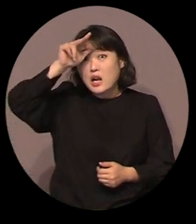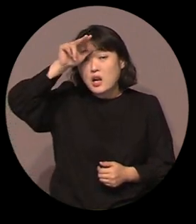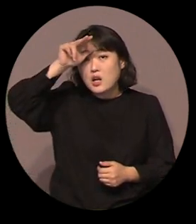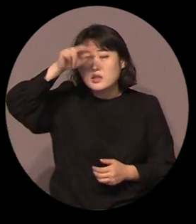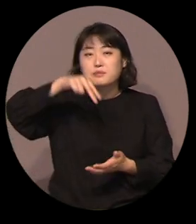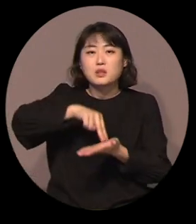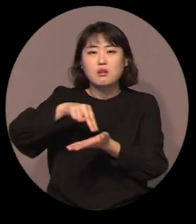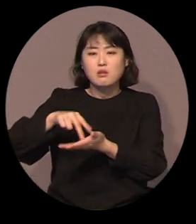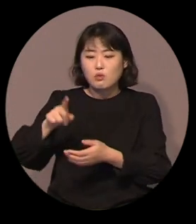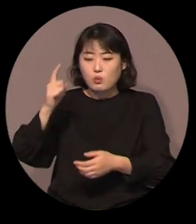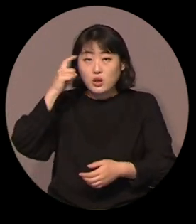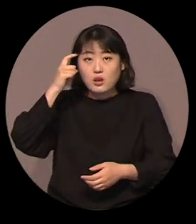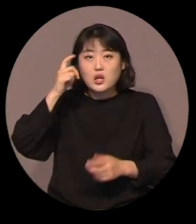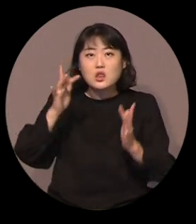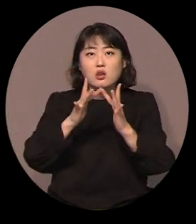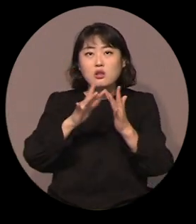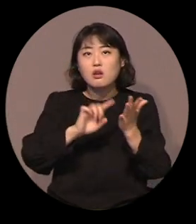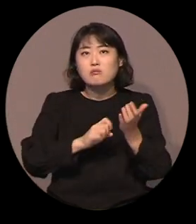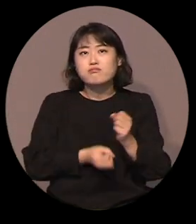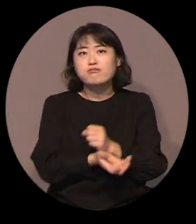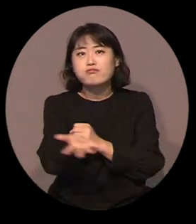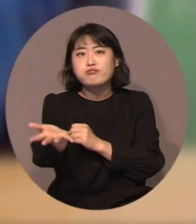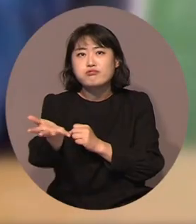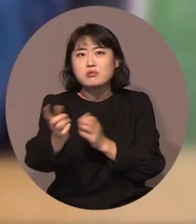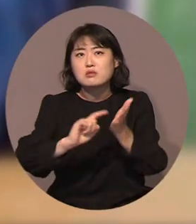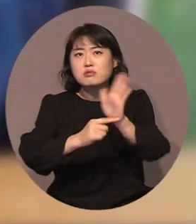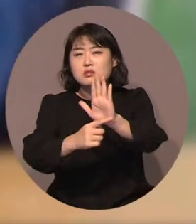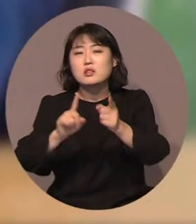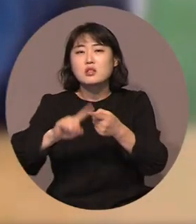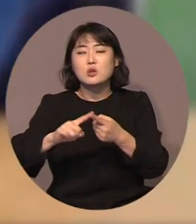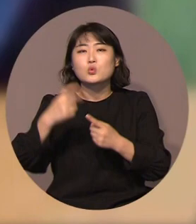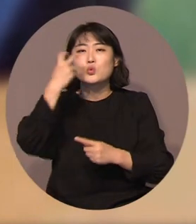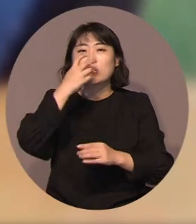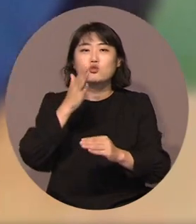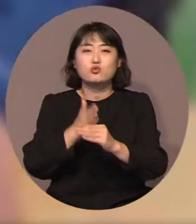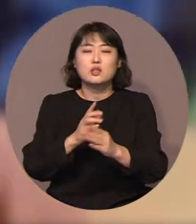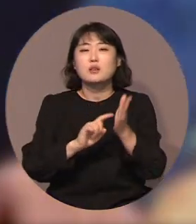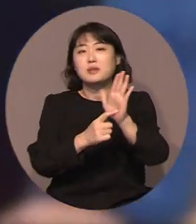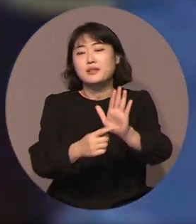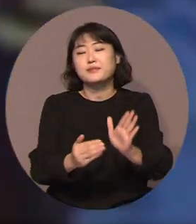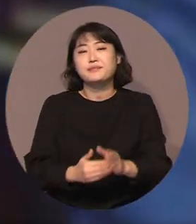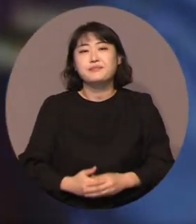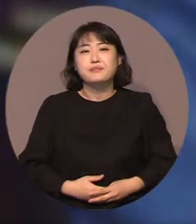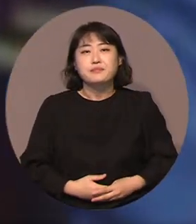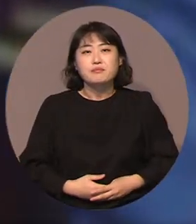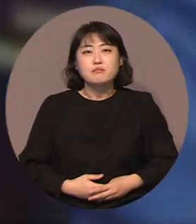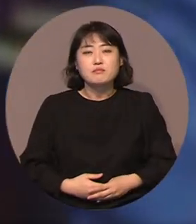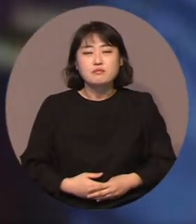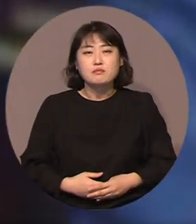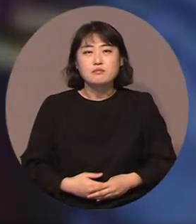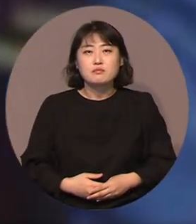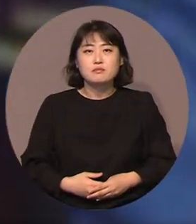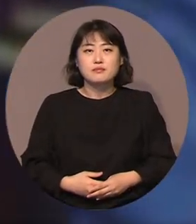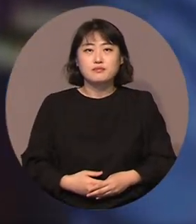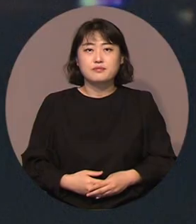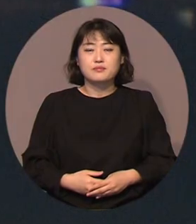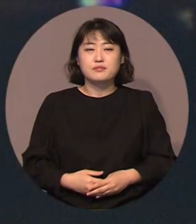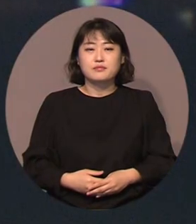학생의 영상이 온라인상에 유포된 경위에 대해서도 조사하고 있다고 밝혔습니다. MBC 뉴스 김광현입니다.